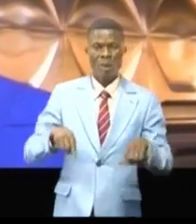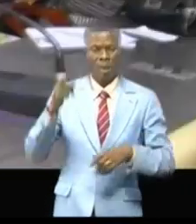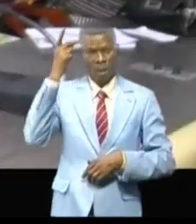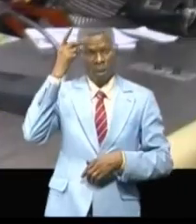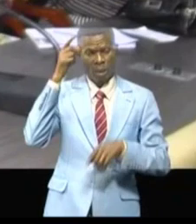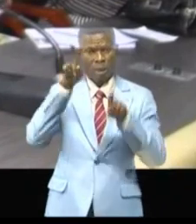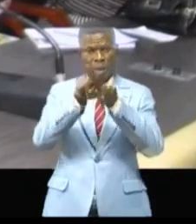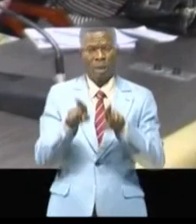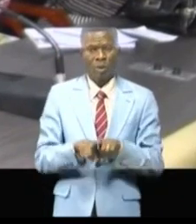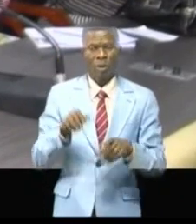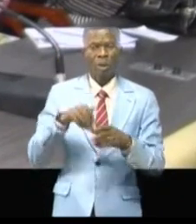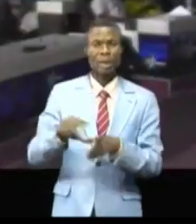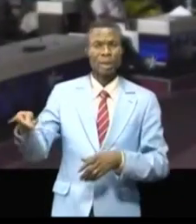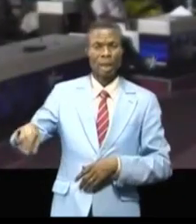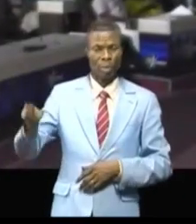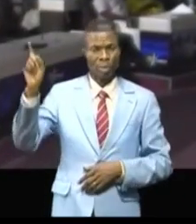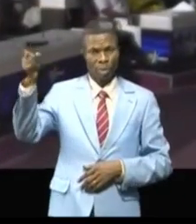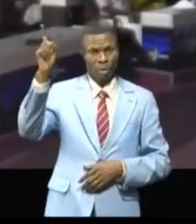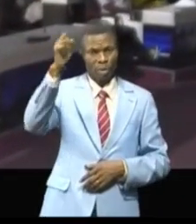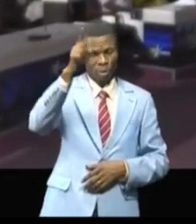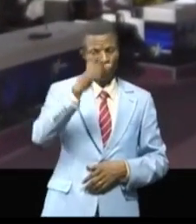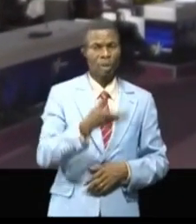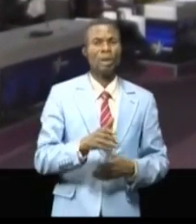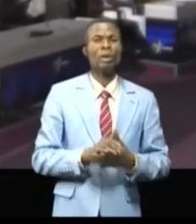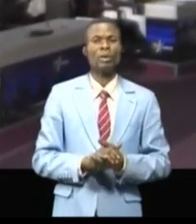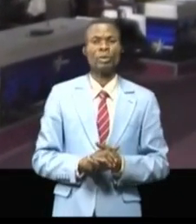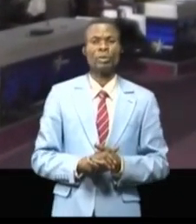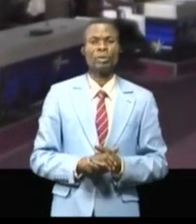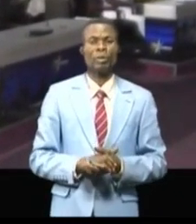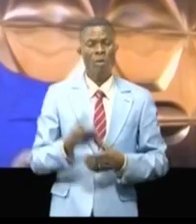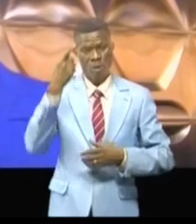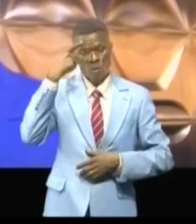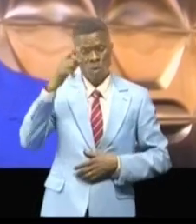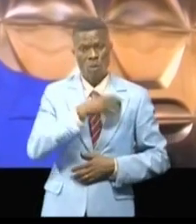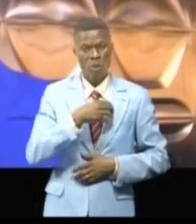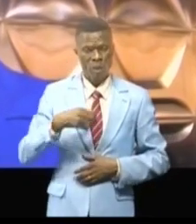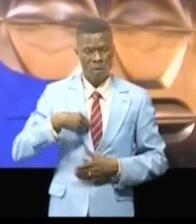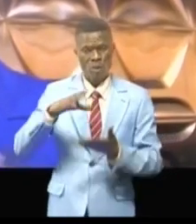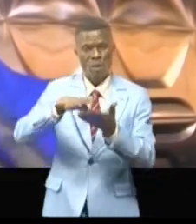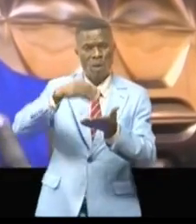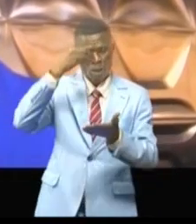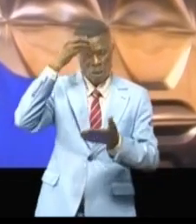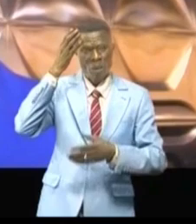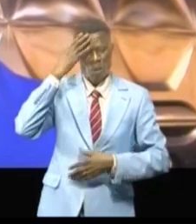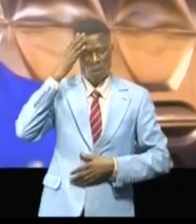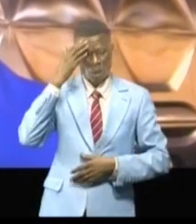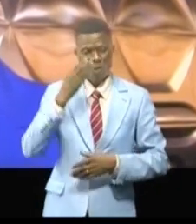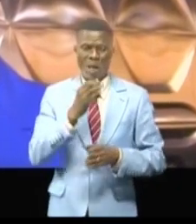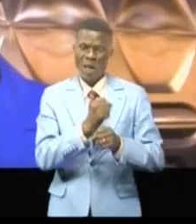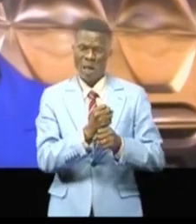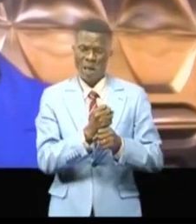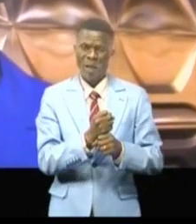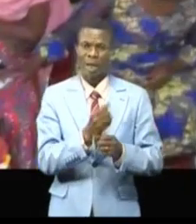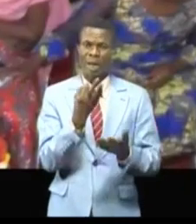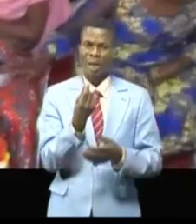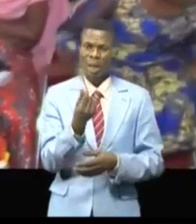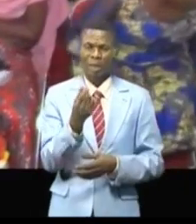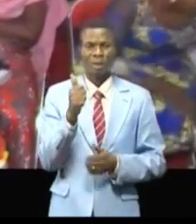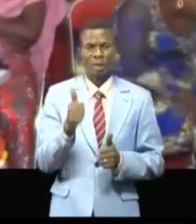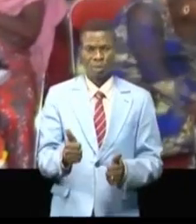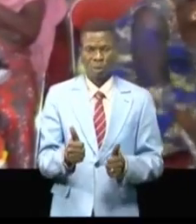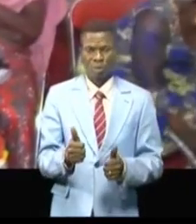et dans l'intérieur du pays pour qu'ils apprennent, n'est-ce pas, à gérer leurs finances